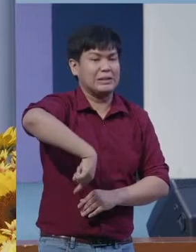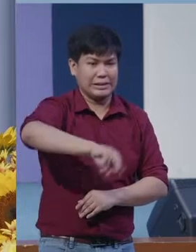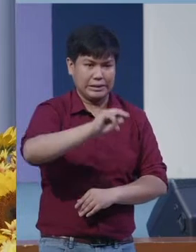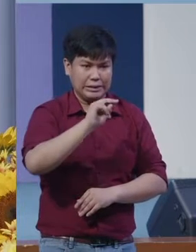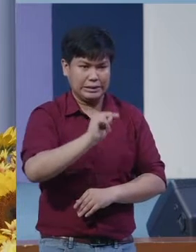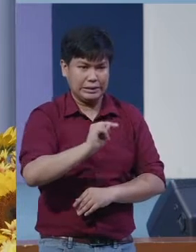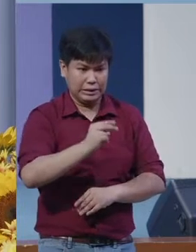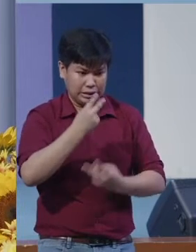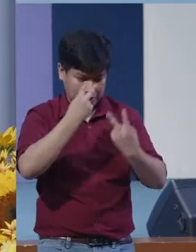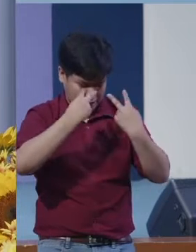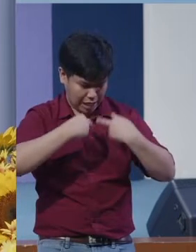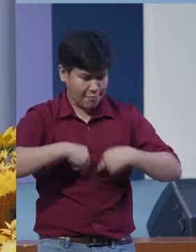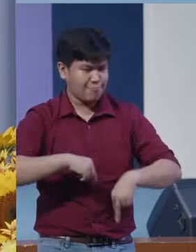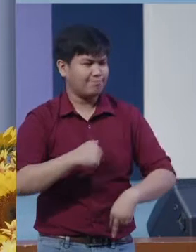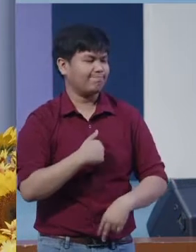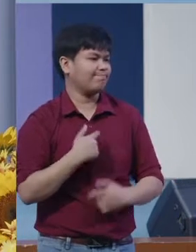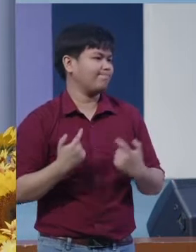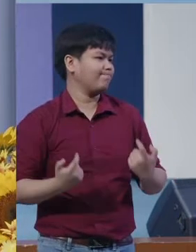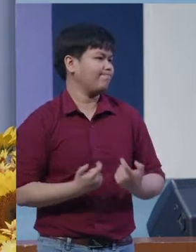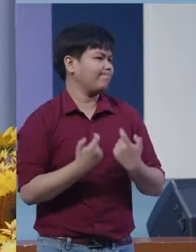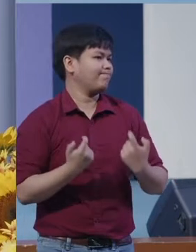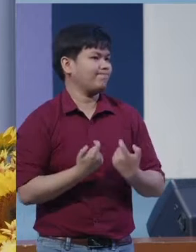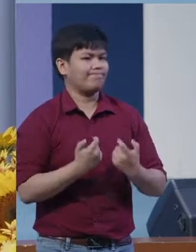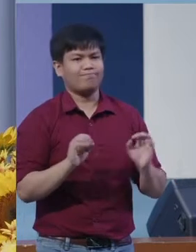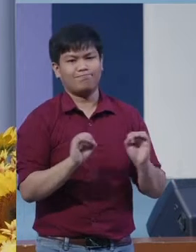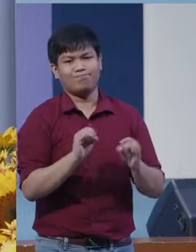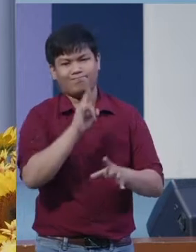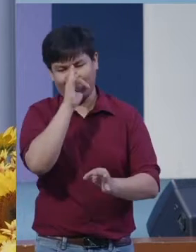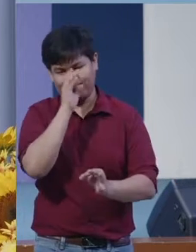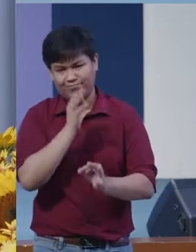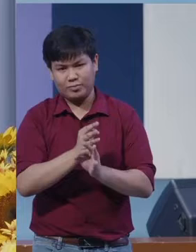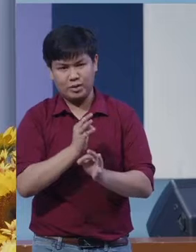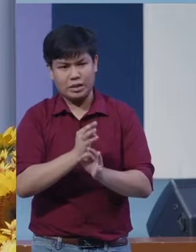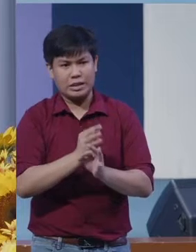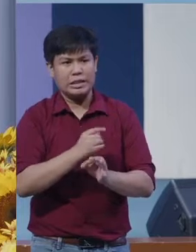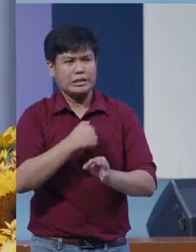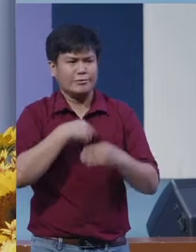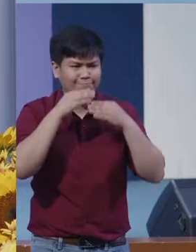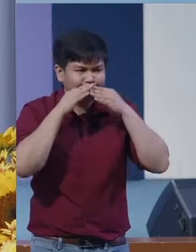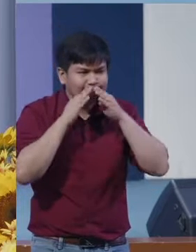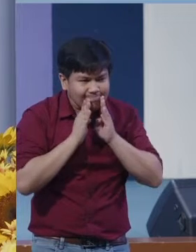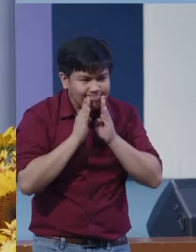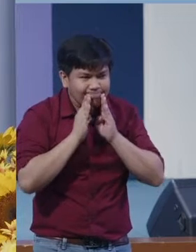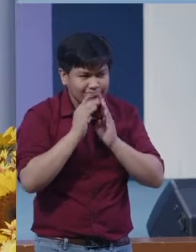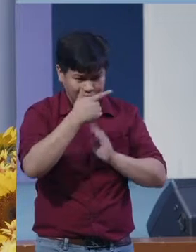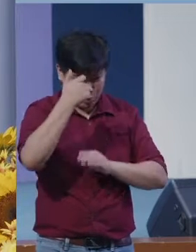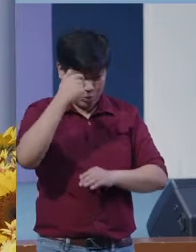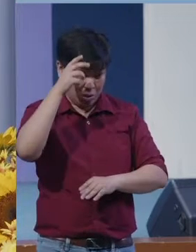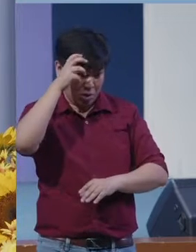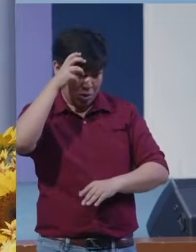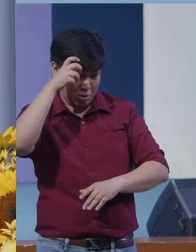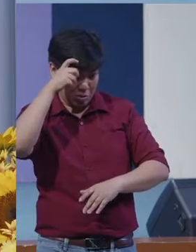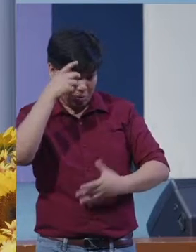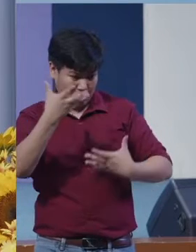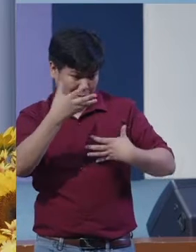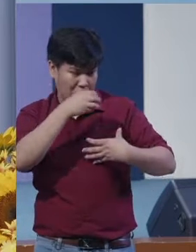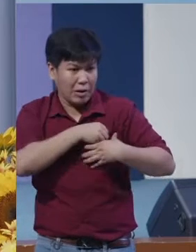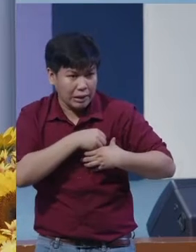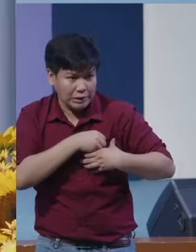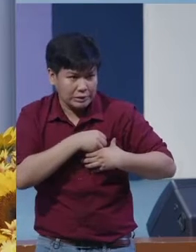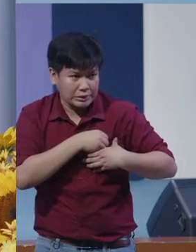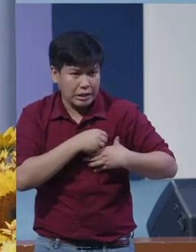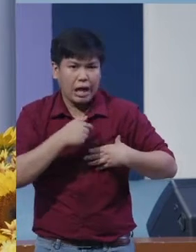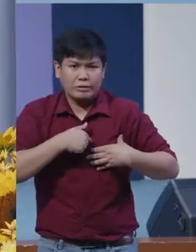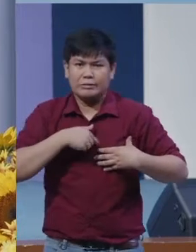Diyos, talikuran ng kanilang buhay na walang pananampalataya sa Kanya, talikuran ng impluwensya ng demonyo sa kanilang buhay, at tumingala